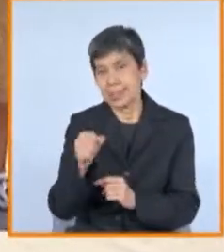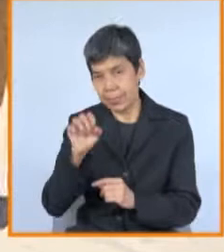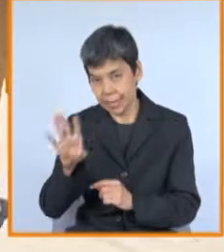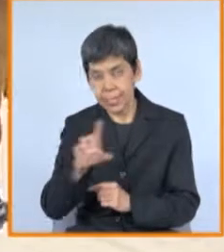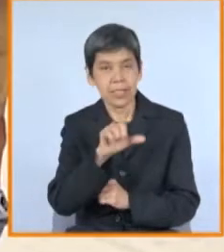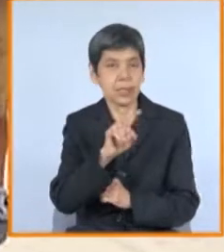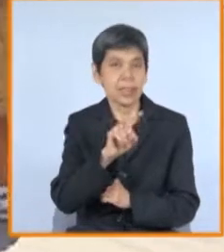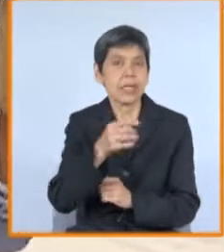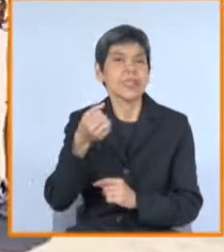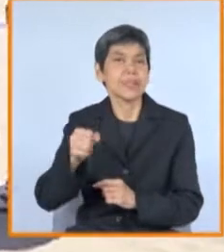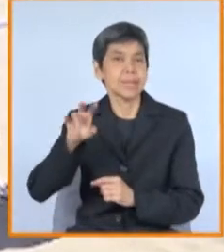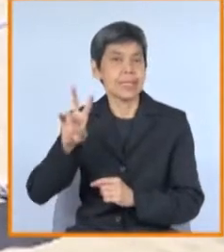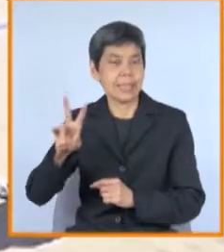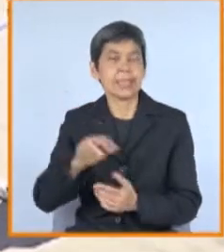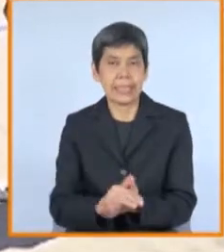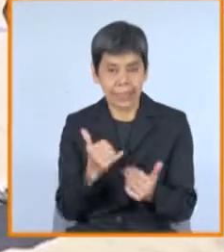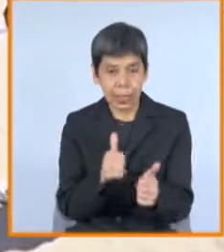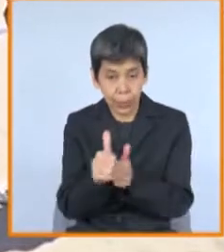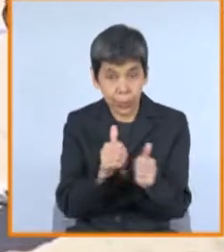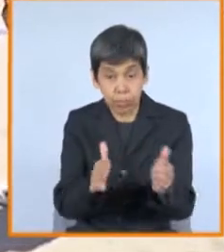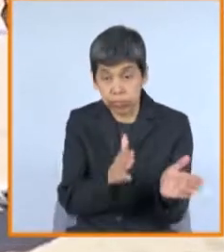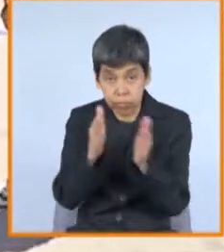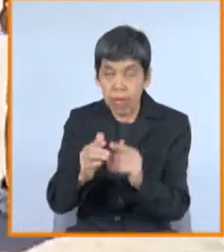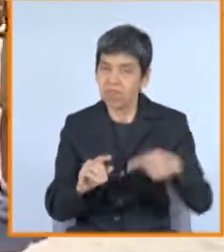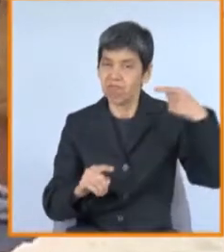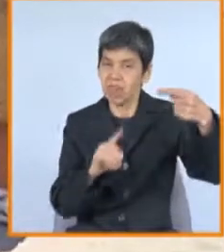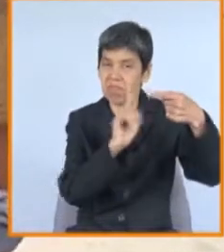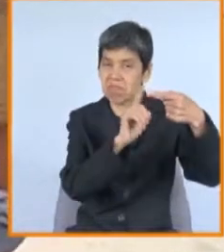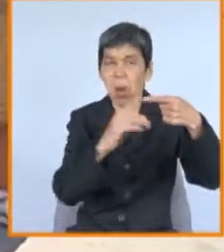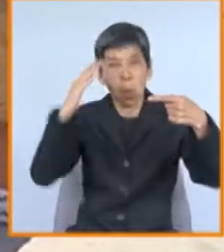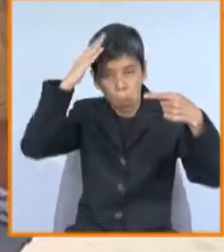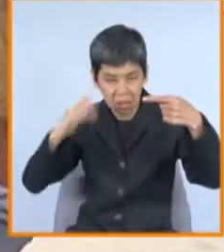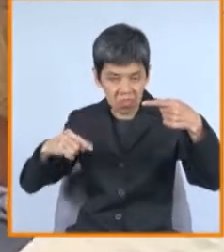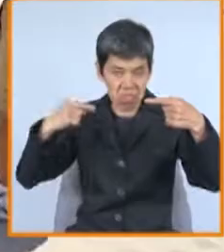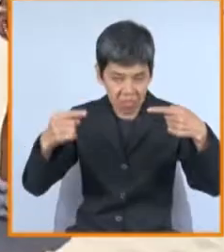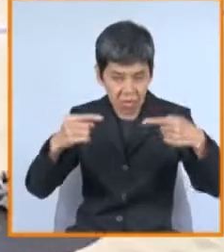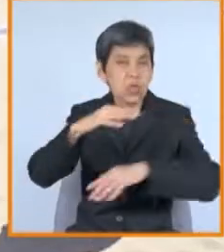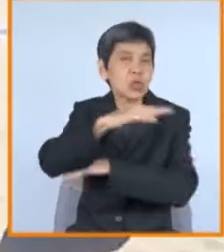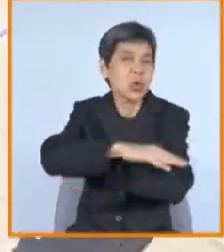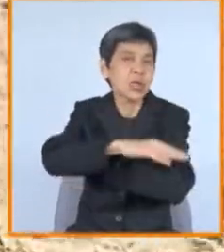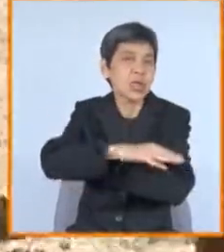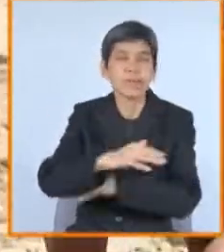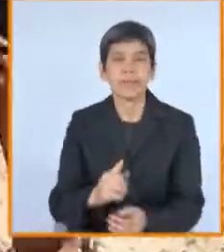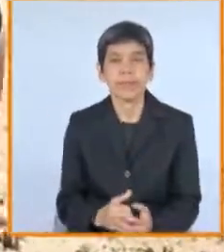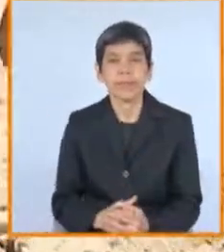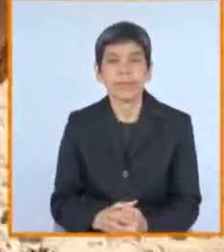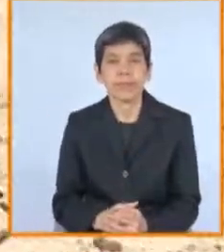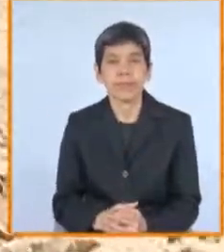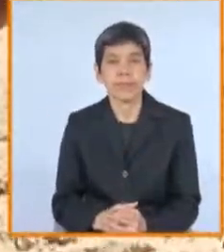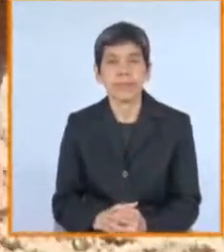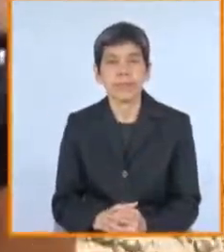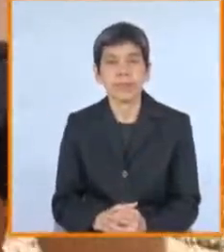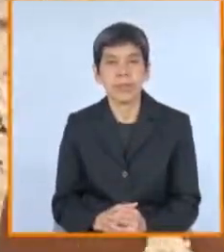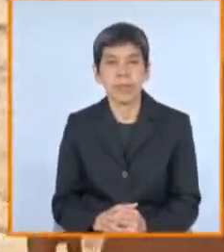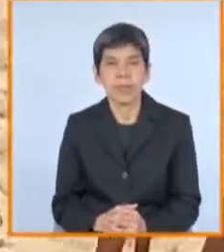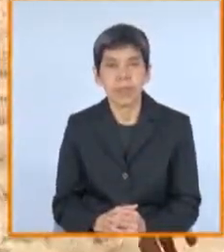21-14 21-17โดยรอบต่อไปจะเข้าไปพบกับเจ้าภาพเวียดนามในช่วงเย็นวันนี้แฮนด์บอลชายห